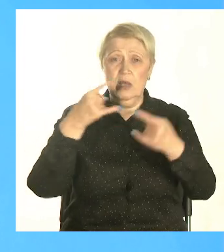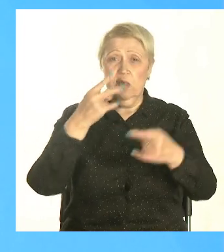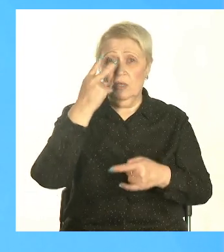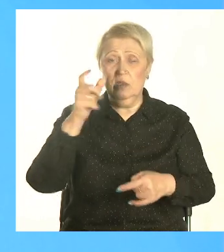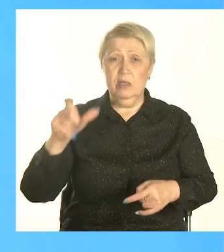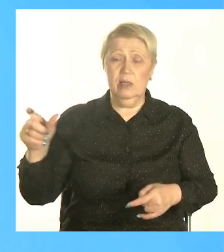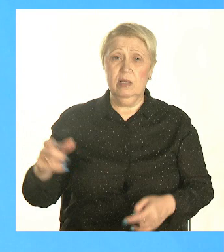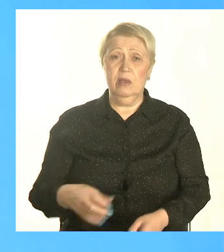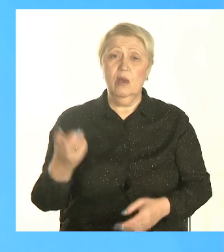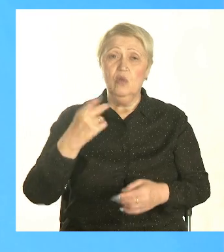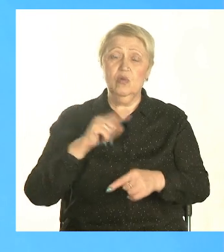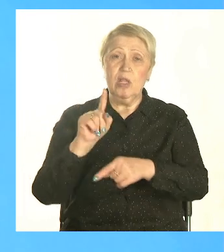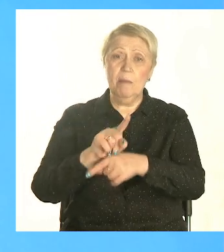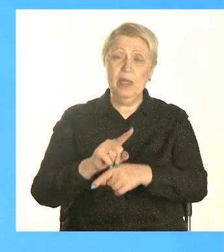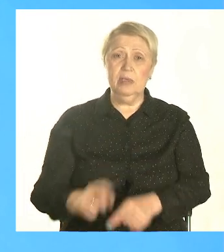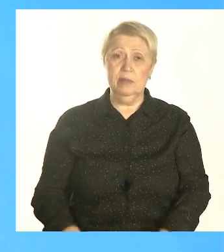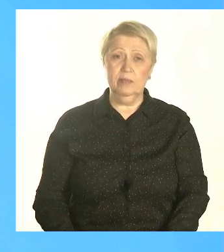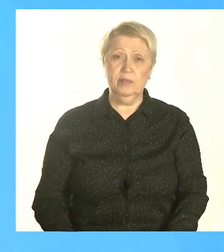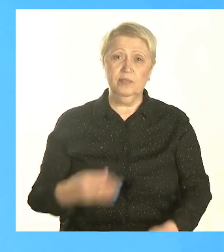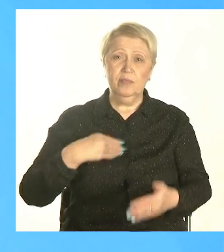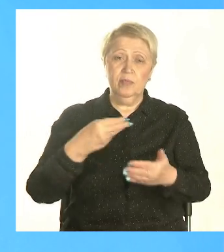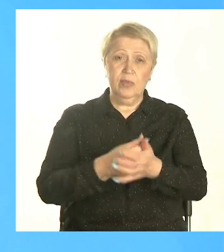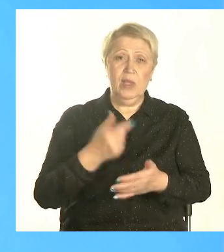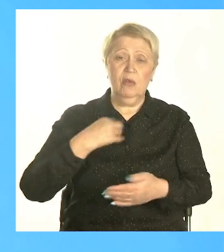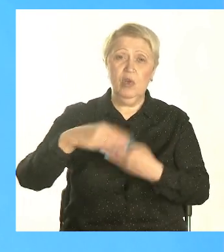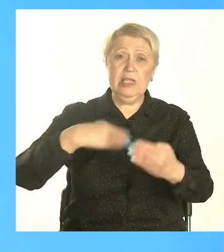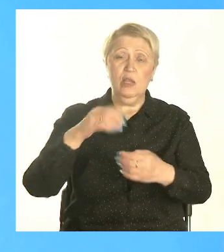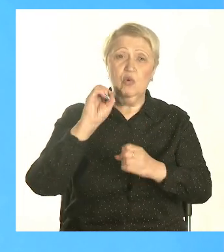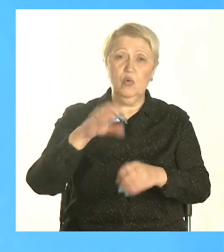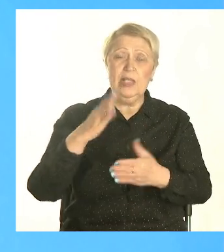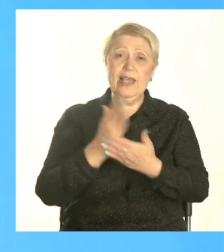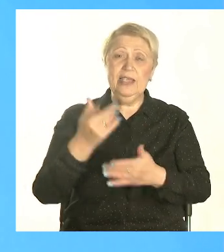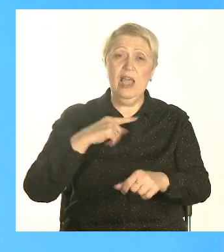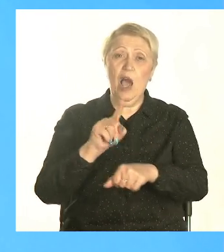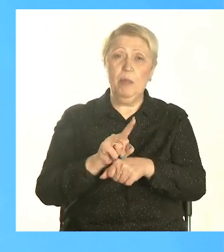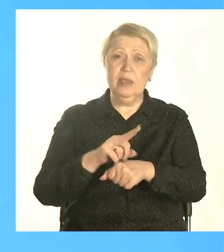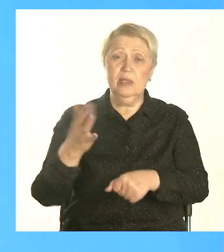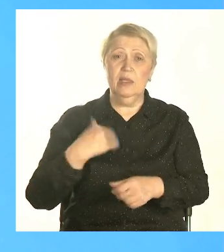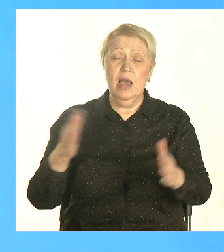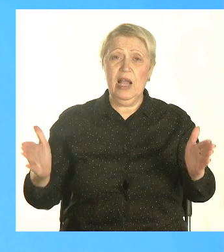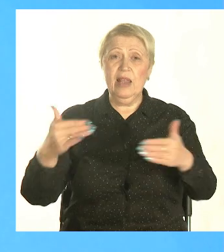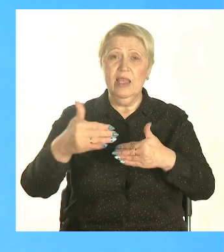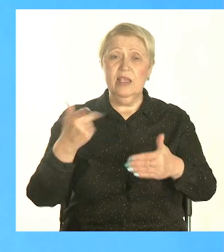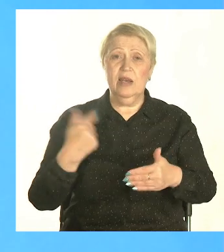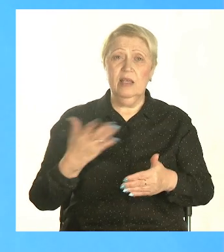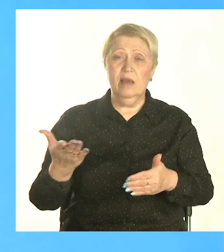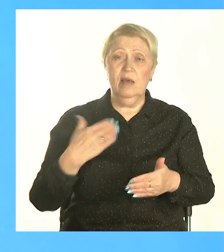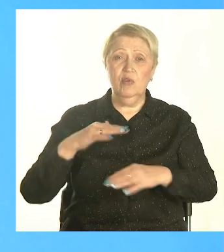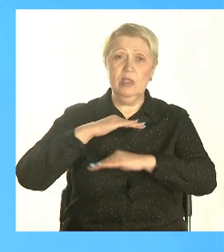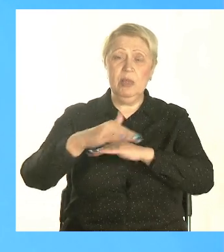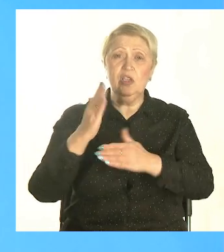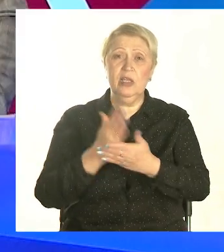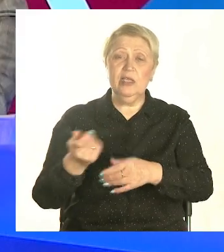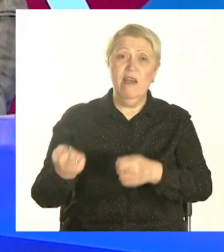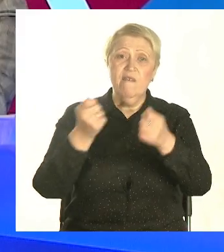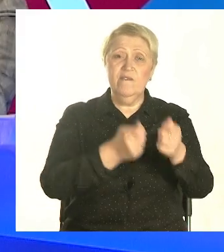вас не возникла обязанность платить за отходы. То есть возникает обязанность, вот у вас контейнерная площадка, вывез, все, оригинальный